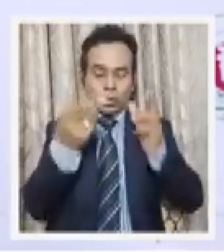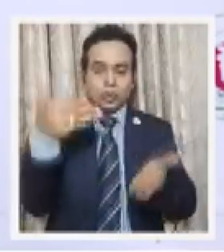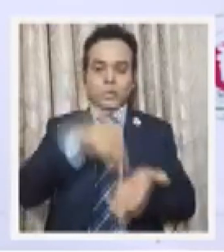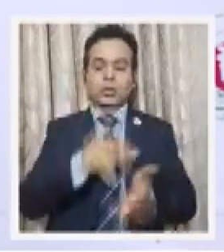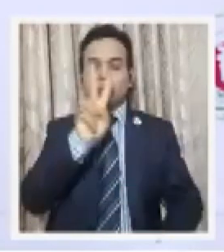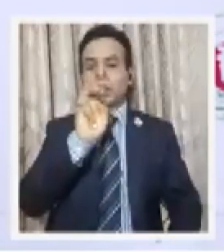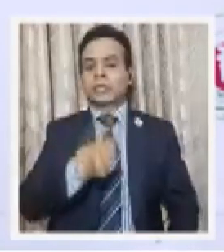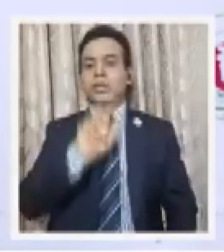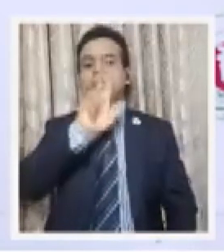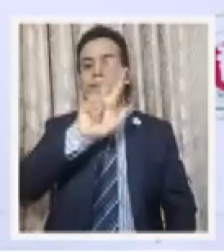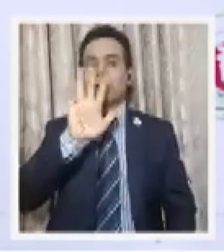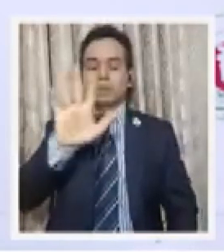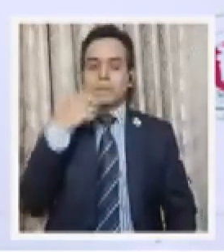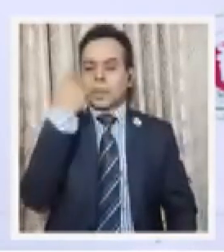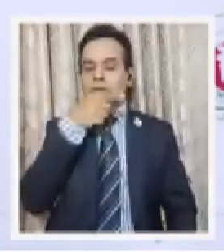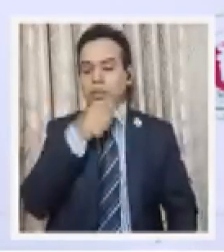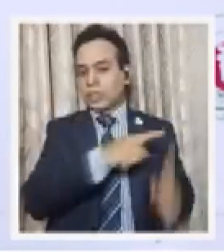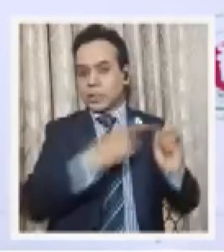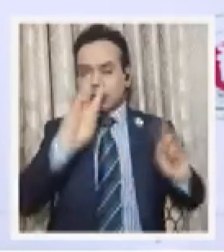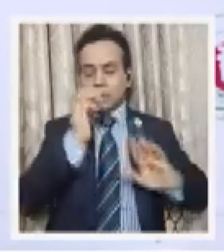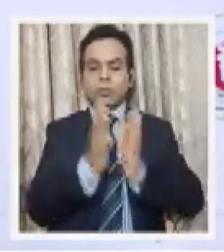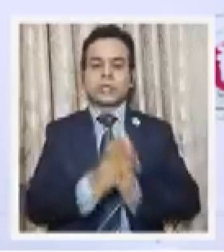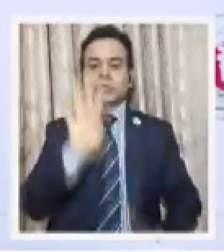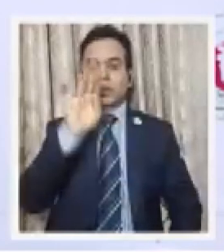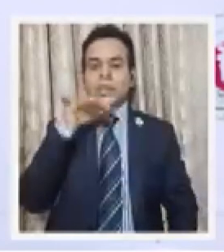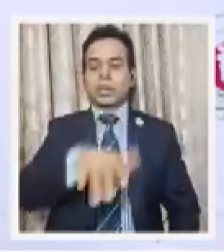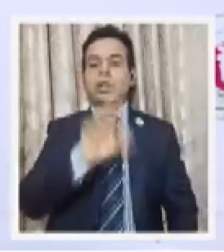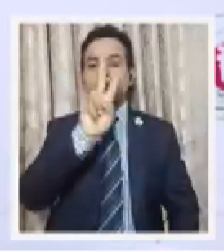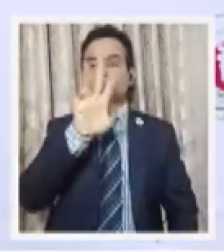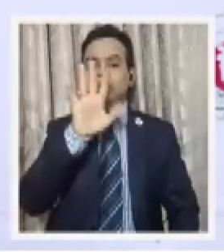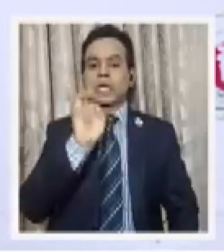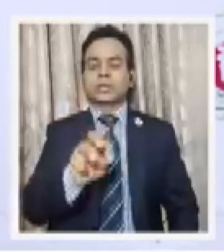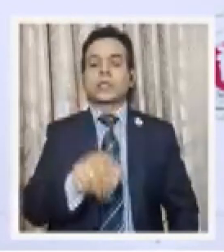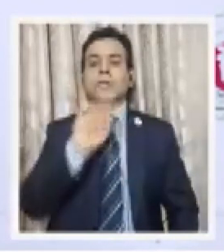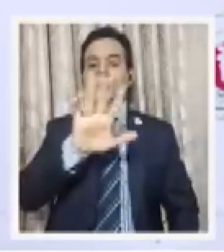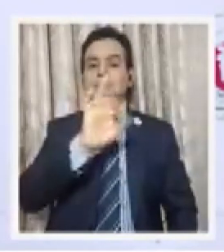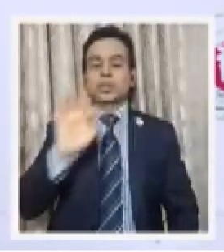3,66,747 জন। বর্তমানে কোয়ারেন্টাইনে আছেন 58,799 জন।